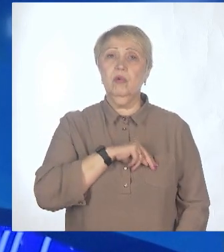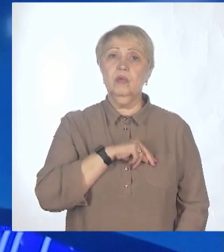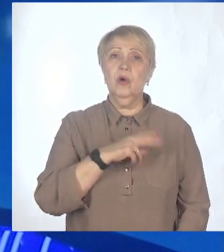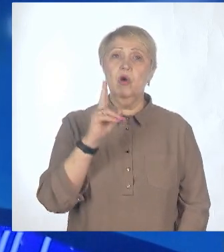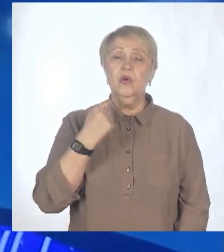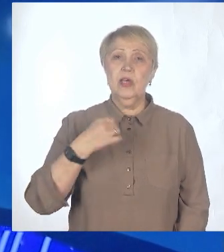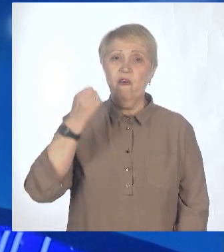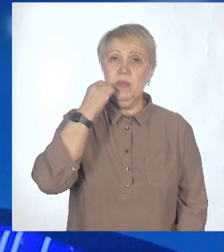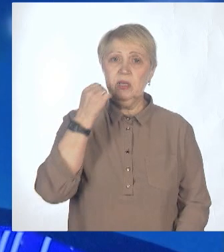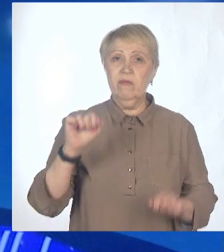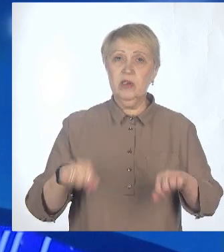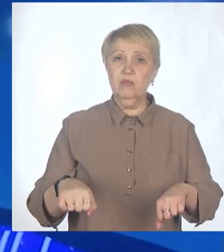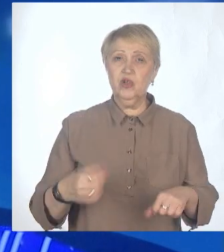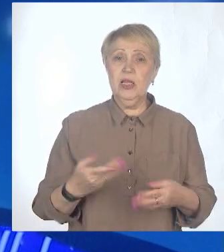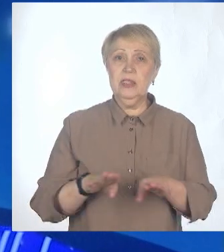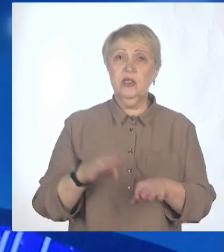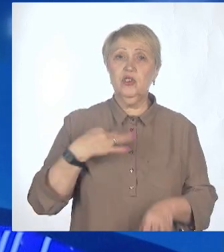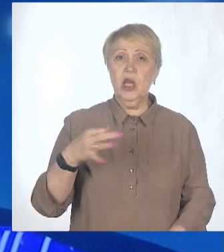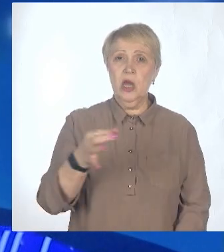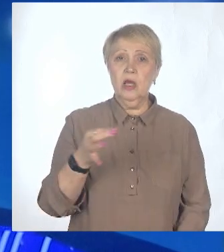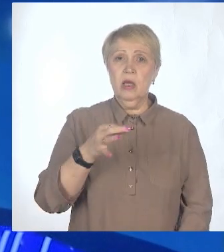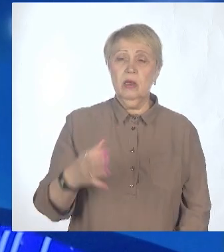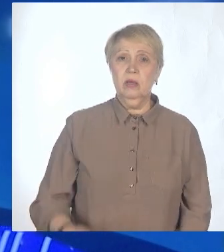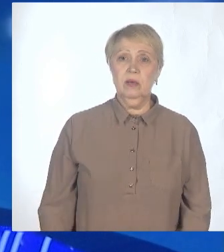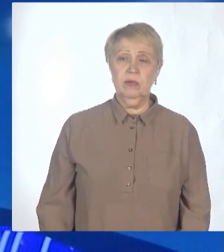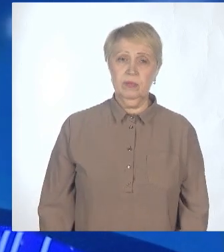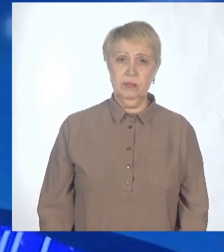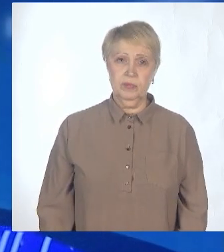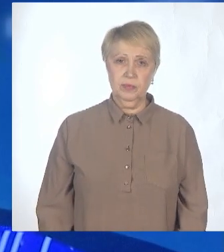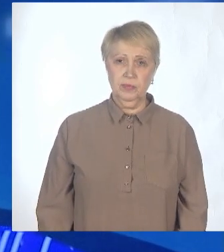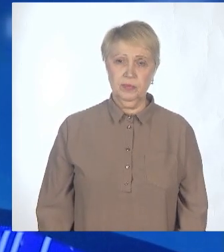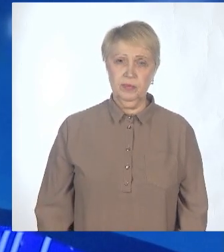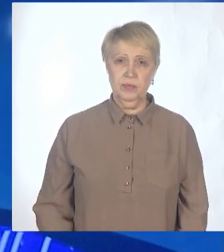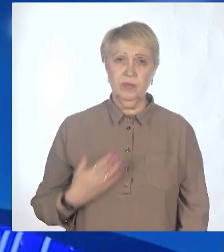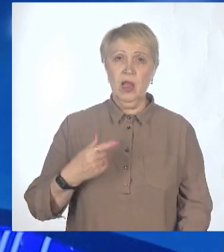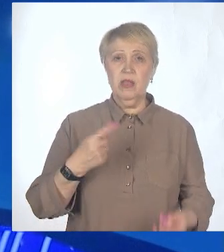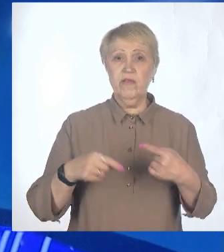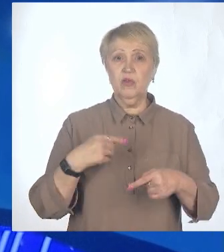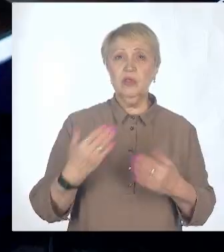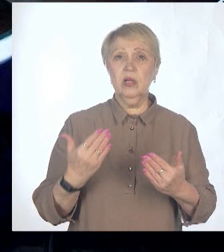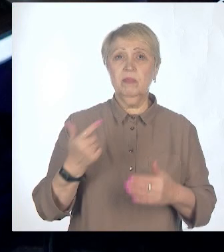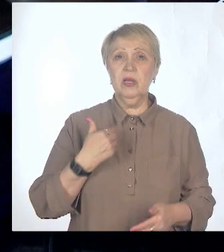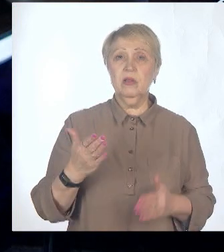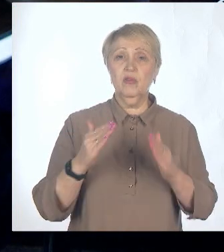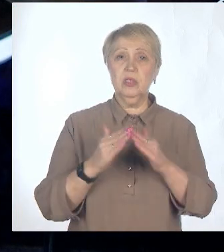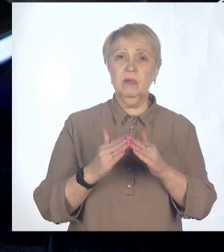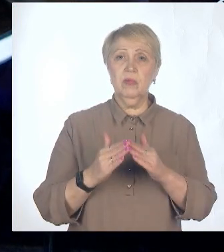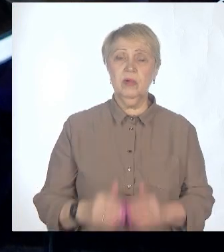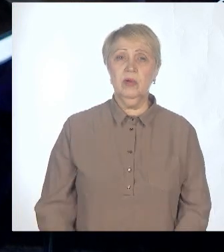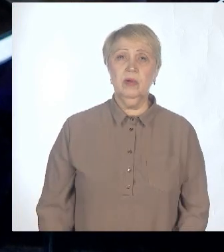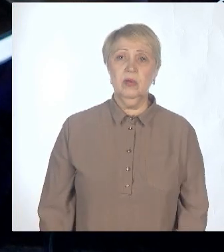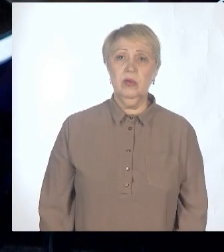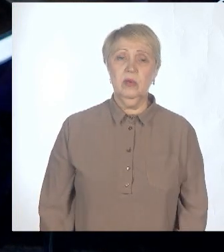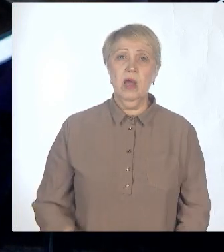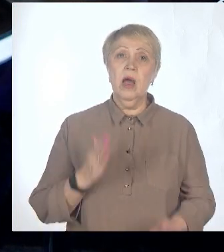Москве, возможно, из тех же регионов когда-то приезжал, сейчас такой, а не вернутся ли мне домой? Вот не наблюдается ли такого обратного оттока в